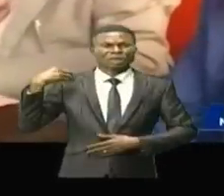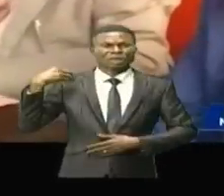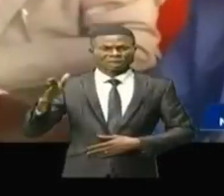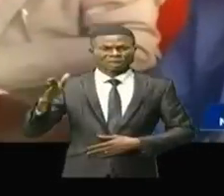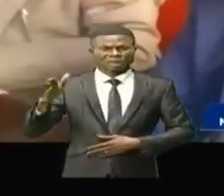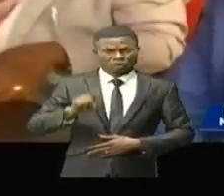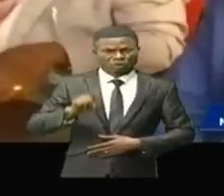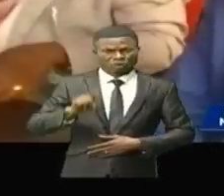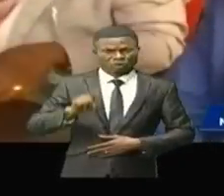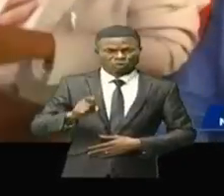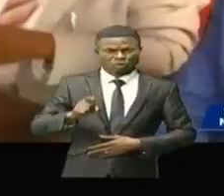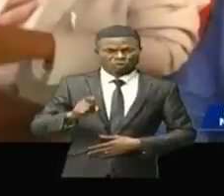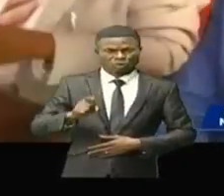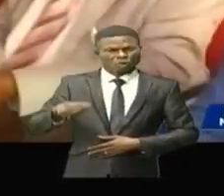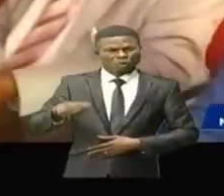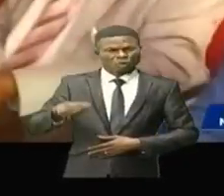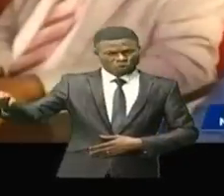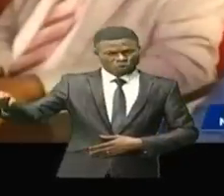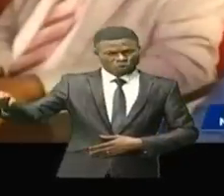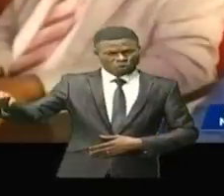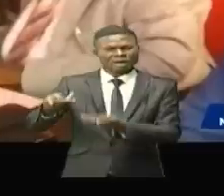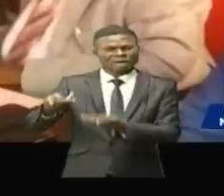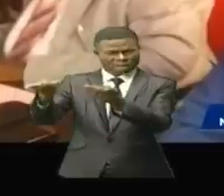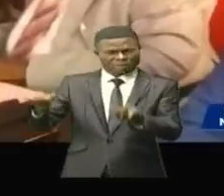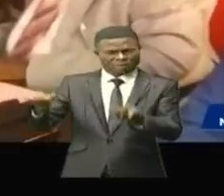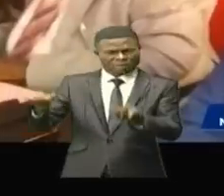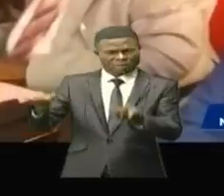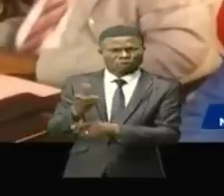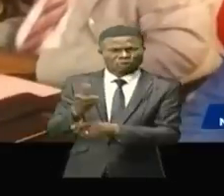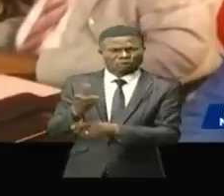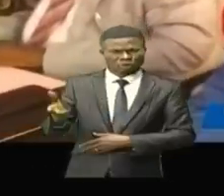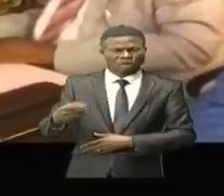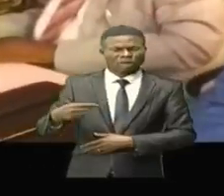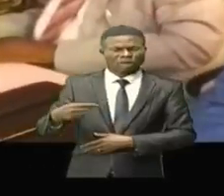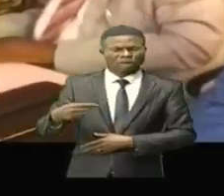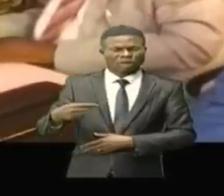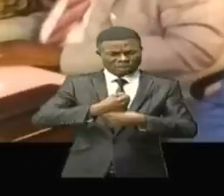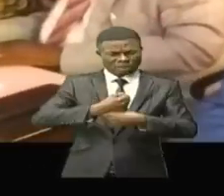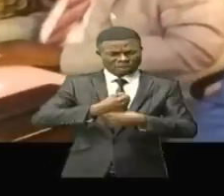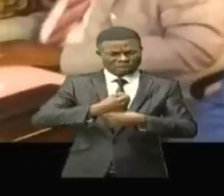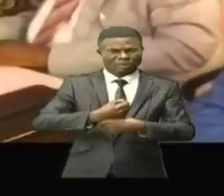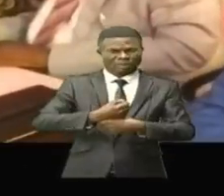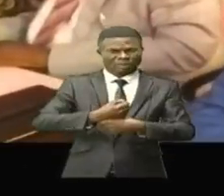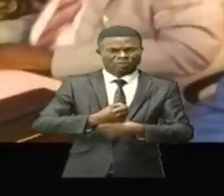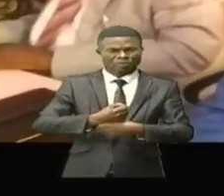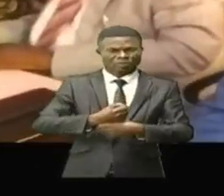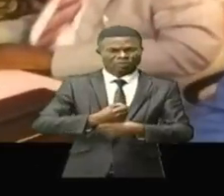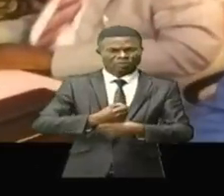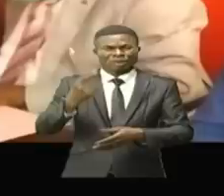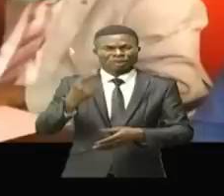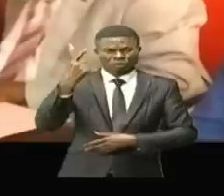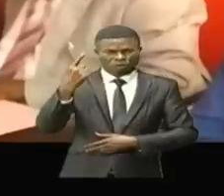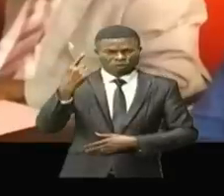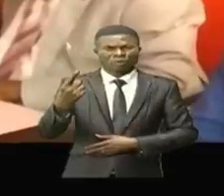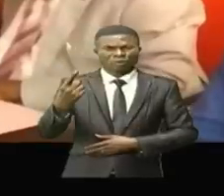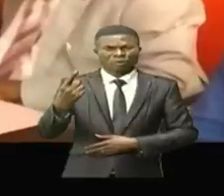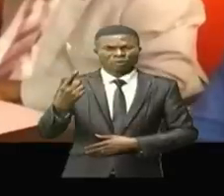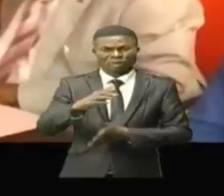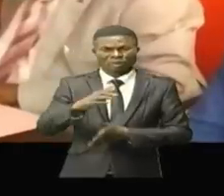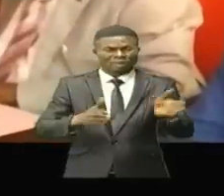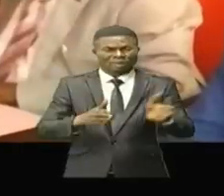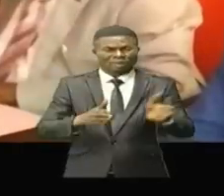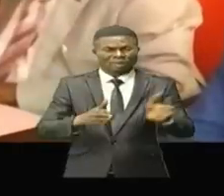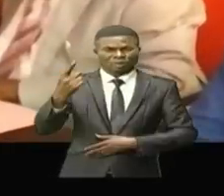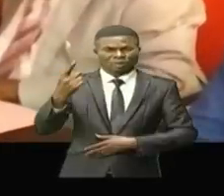être versé quelque part. Nous devons installer des guichets uniques. Le guichet unique